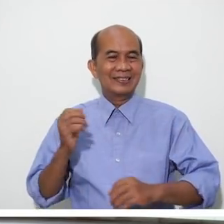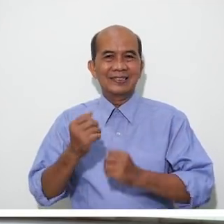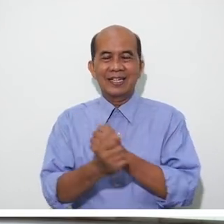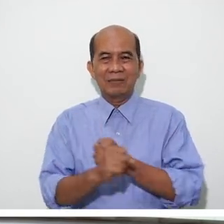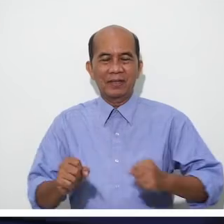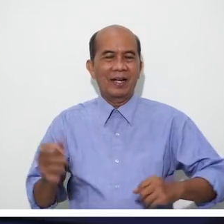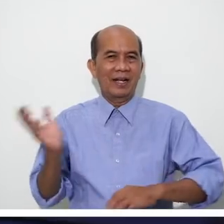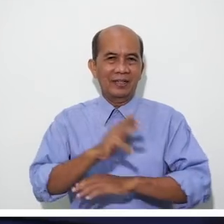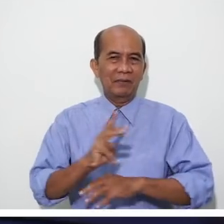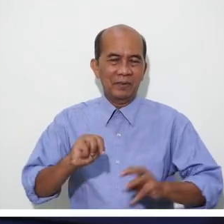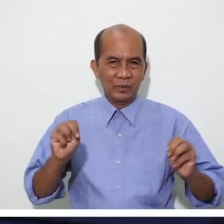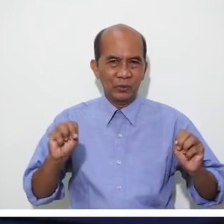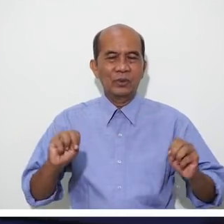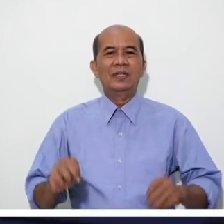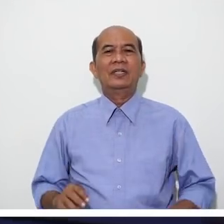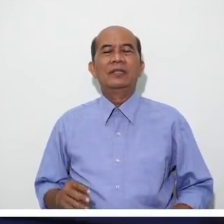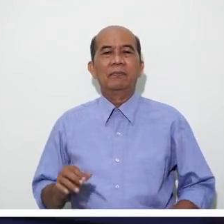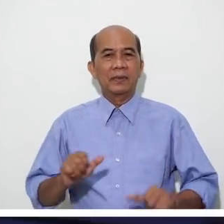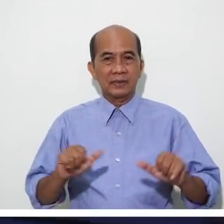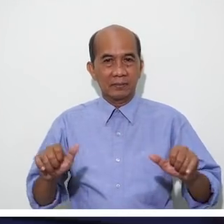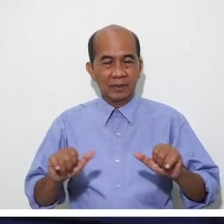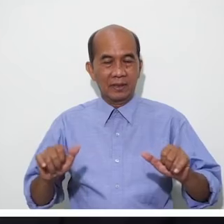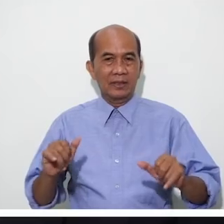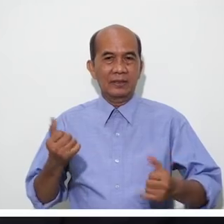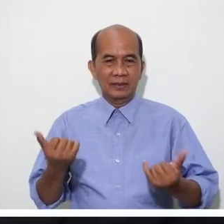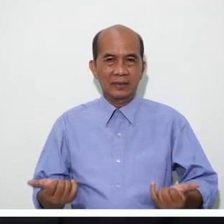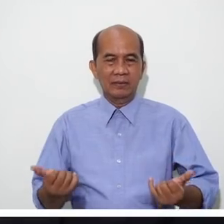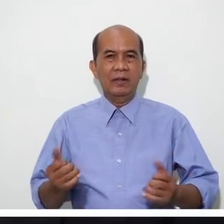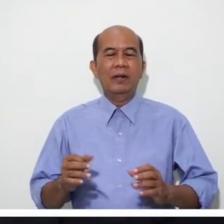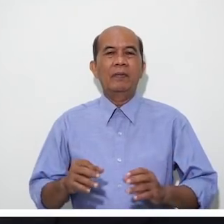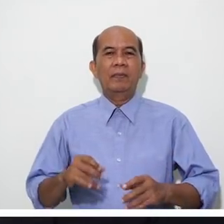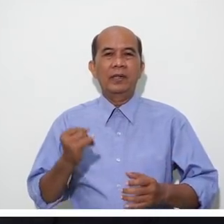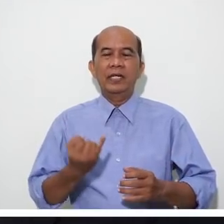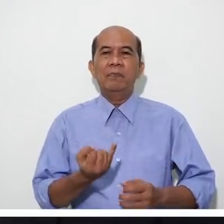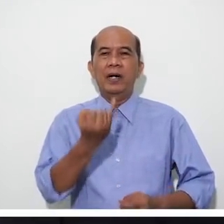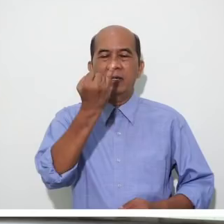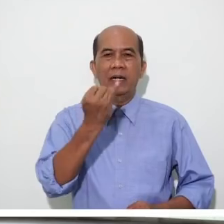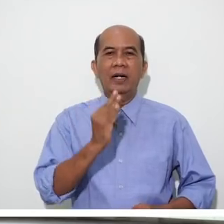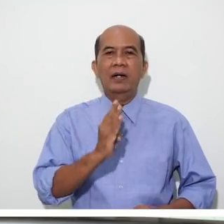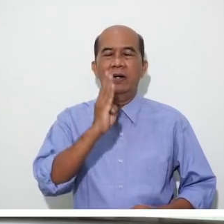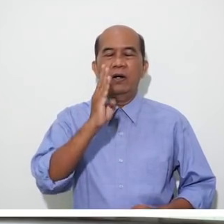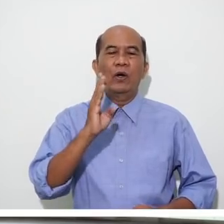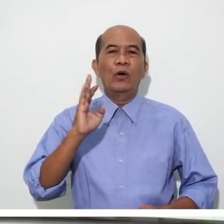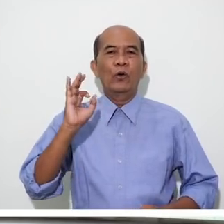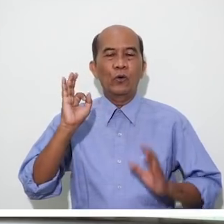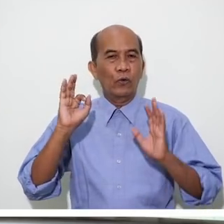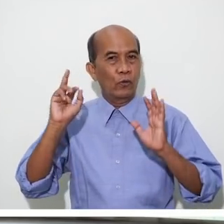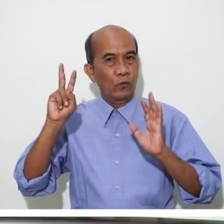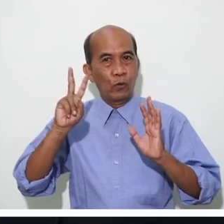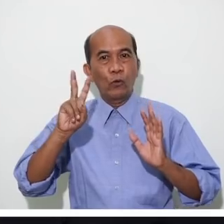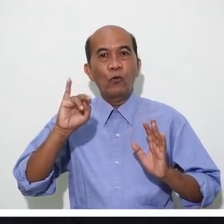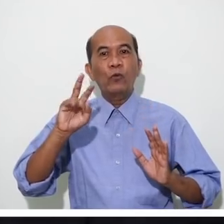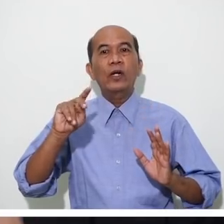Online Service. Saat ini kita bersama-sama tergabung dalam ibadah virtual dan saya percaya ini bukanlah suatu hal yang